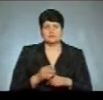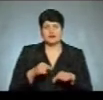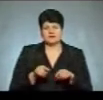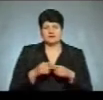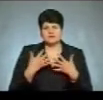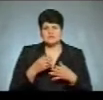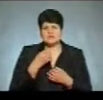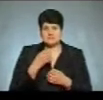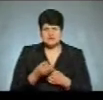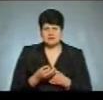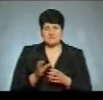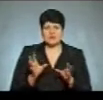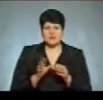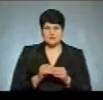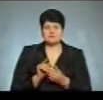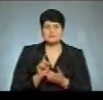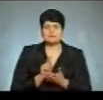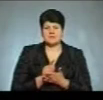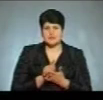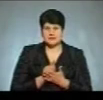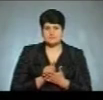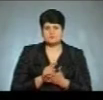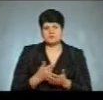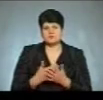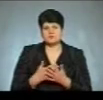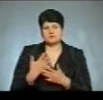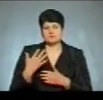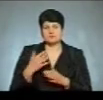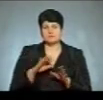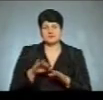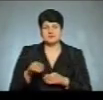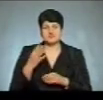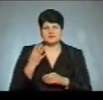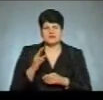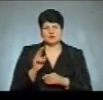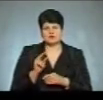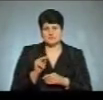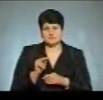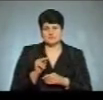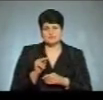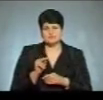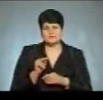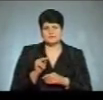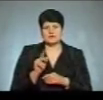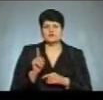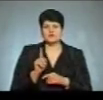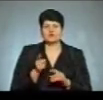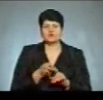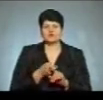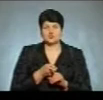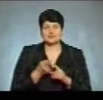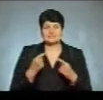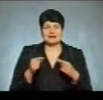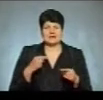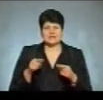сказав, що разом з пенсією, тобто десь приблизно після 4-го числа, що стосується інших користувачів? Так, що стосується